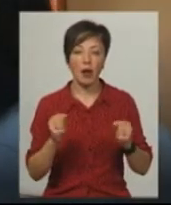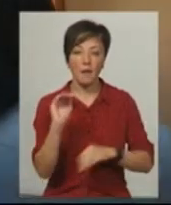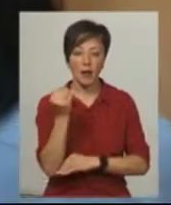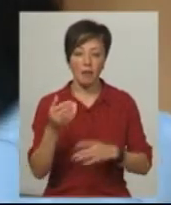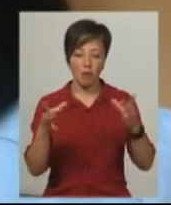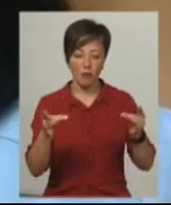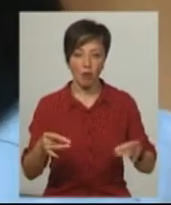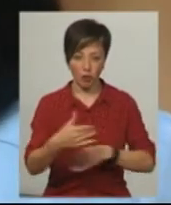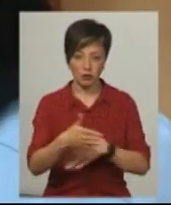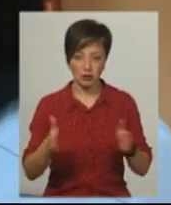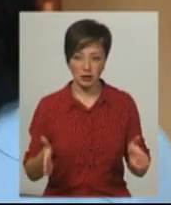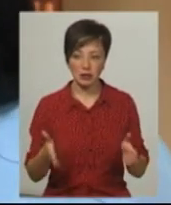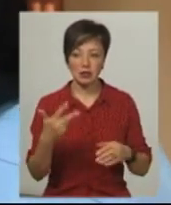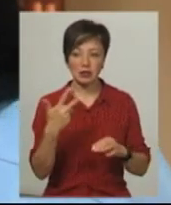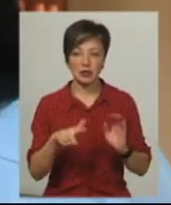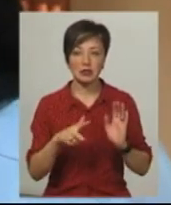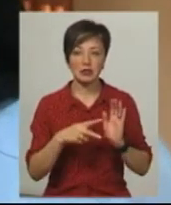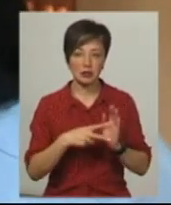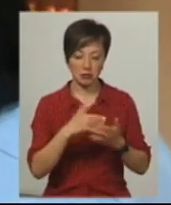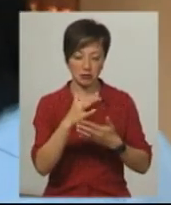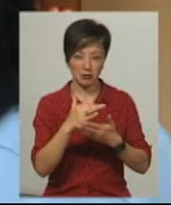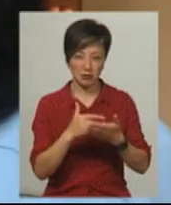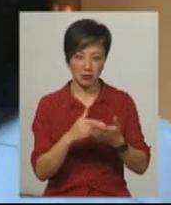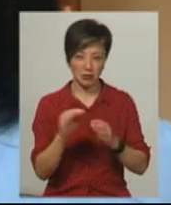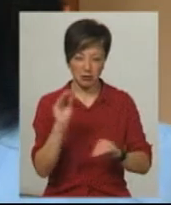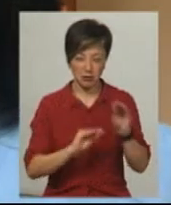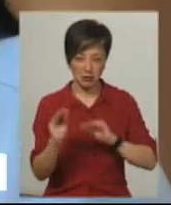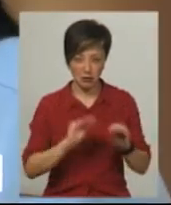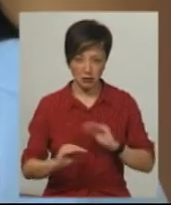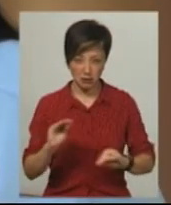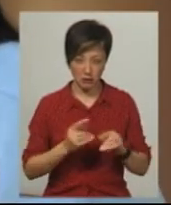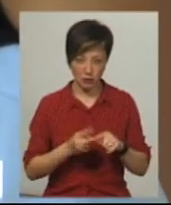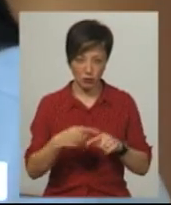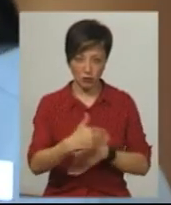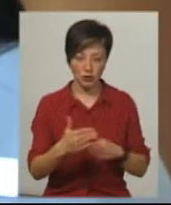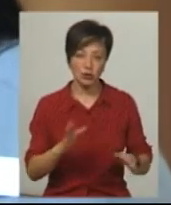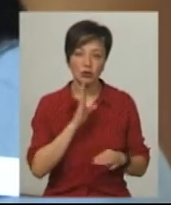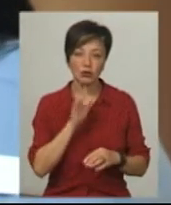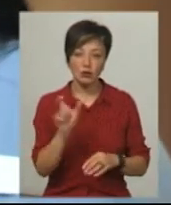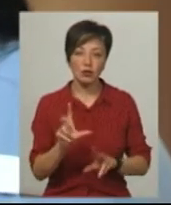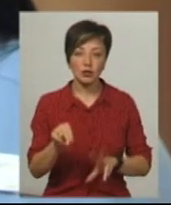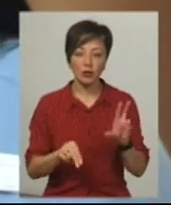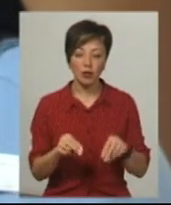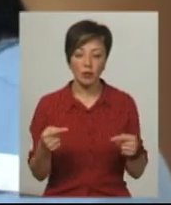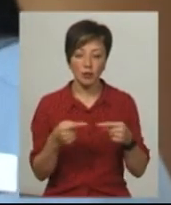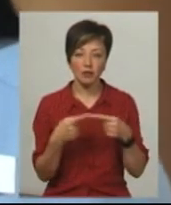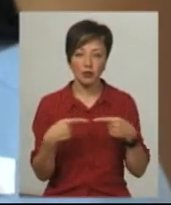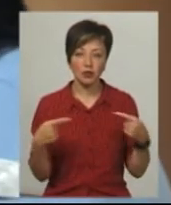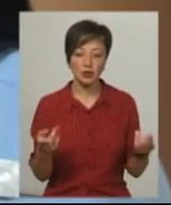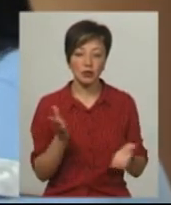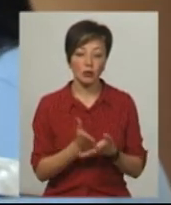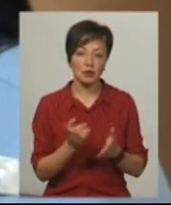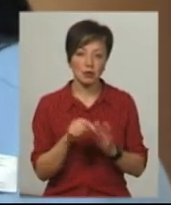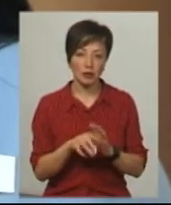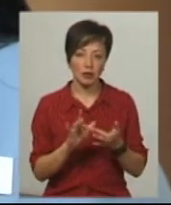по-моєму, 37 позицій в бебі-боксі. Жінки розраховують на певні речі, які знаходяться там, так